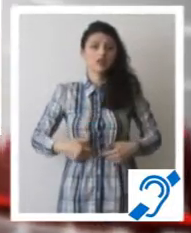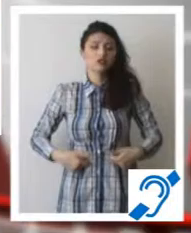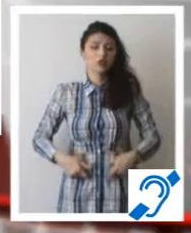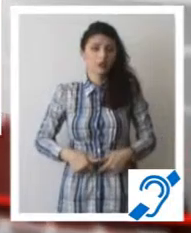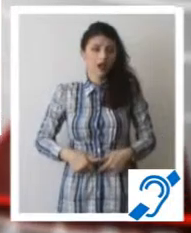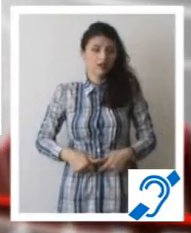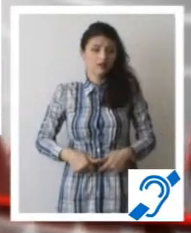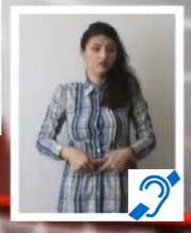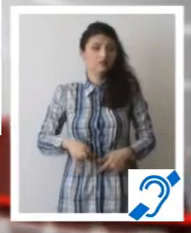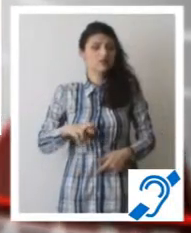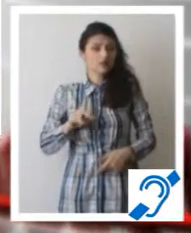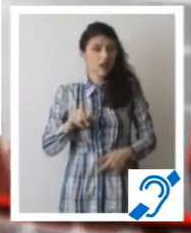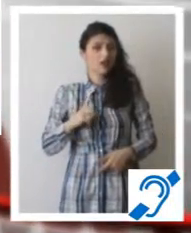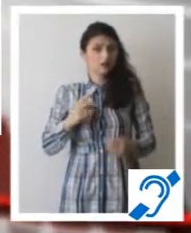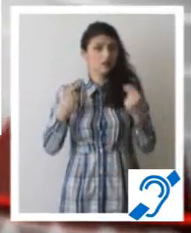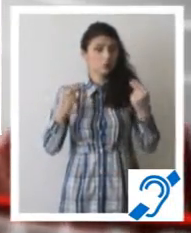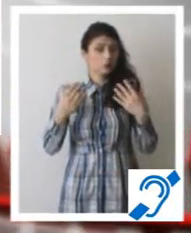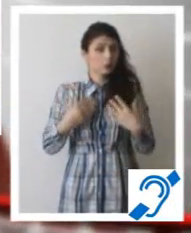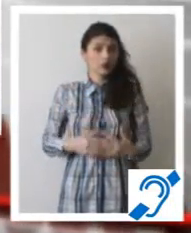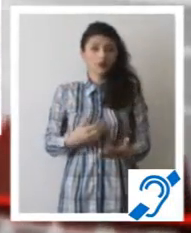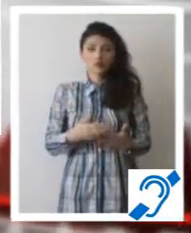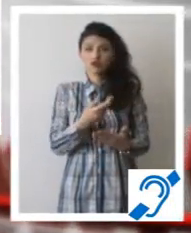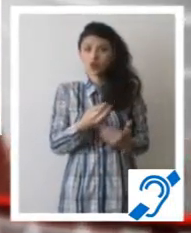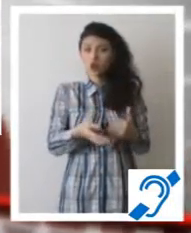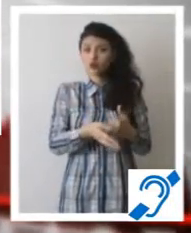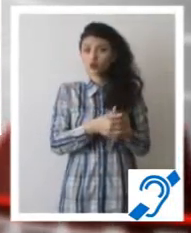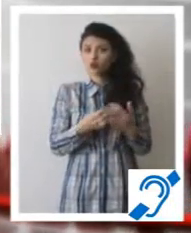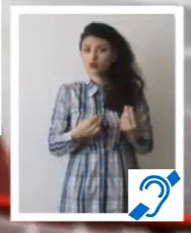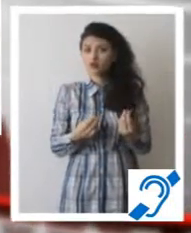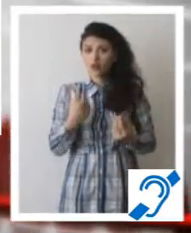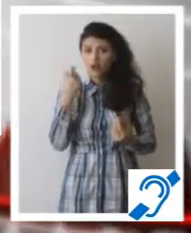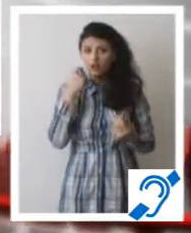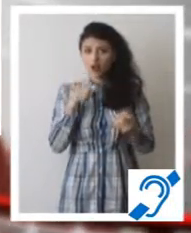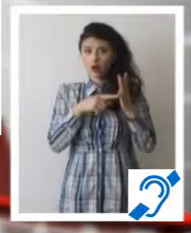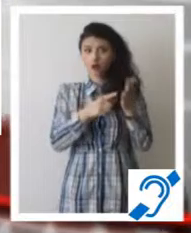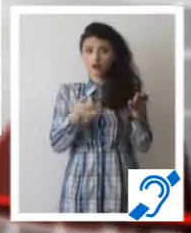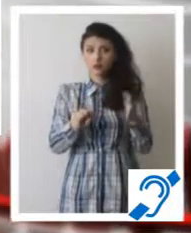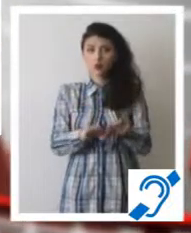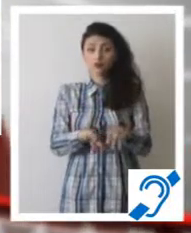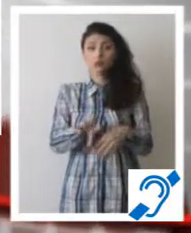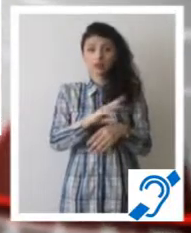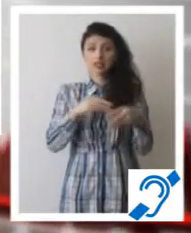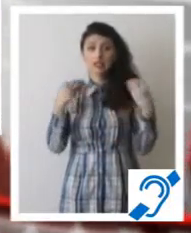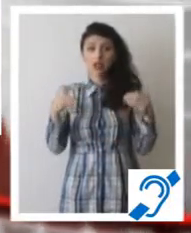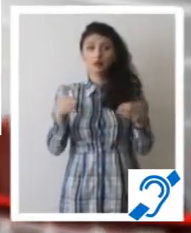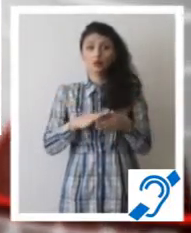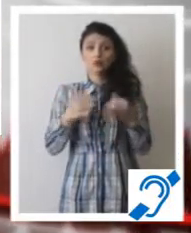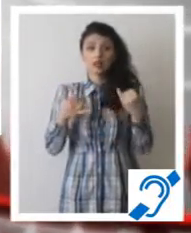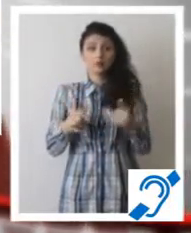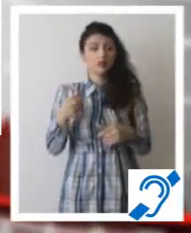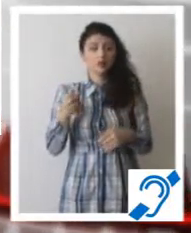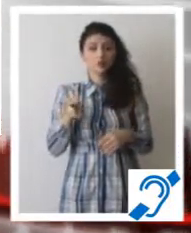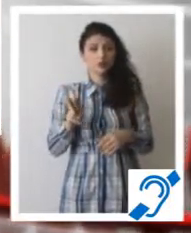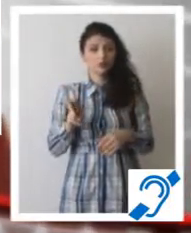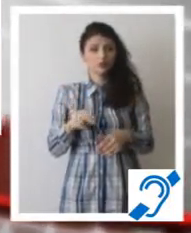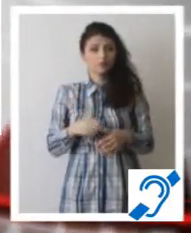foarte bună. Adică nu mi-a dat de înțeles că ar ascunde ceva sau nimic. Părinții și explică cumva treaba asta? Nu. De ce?